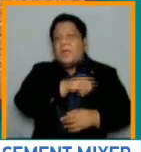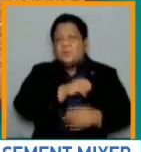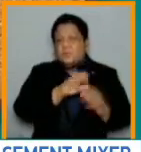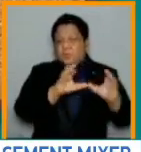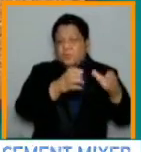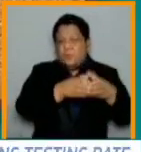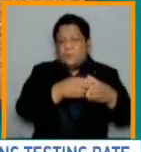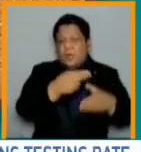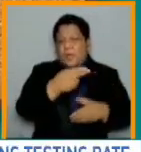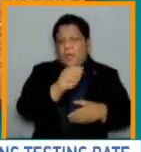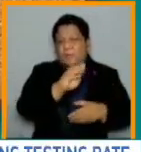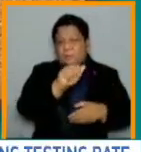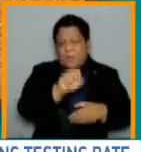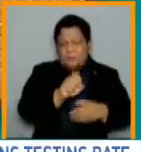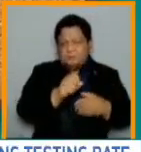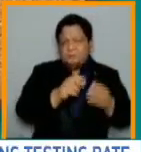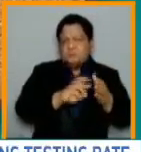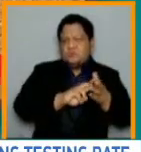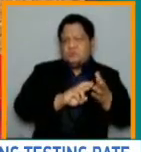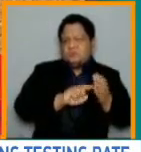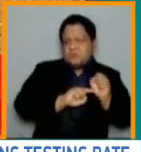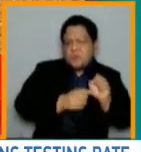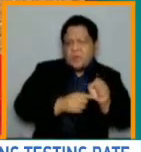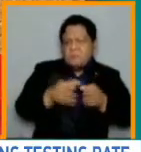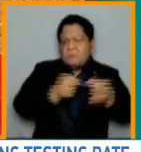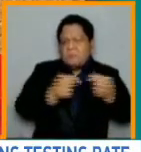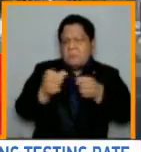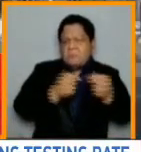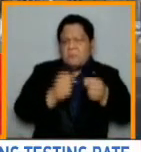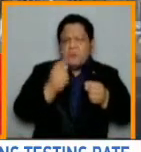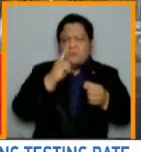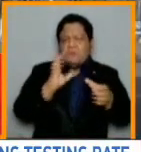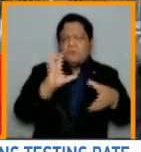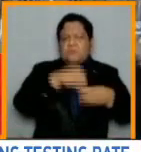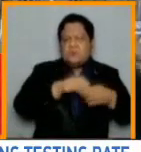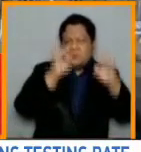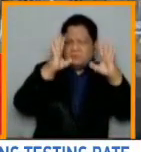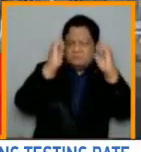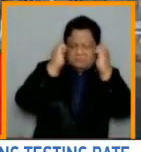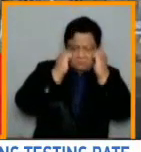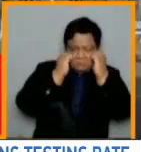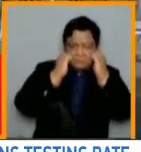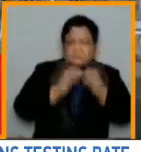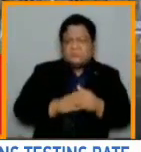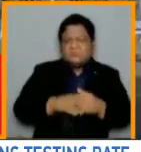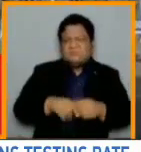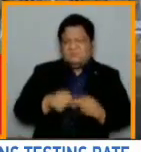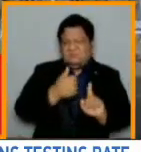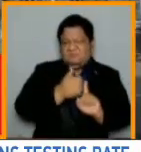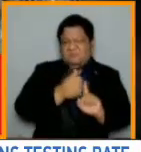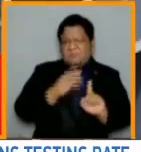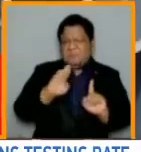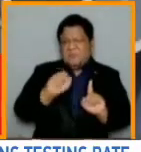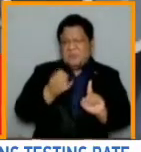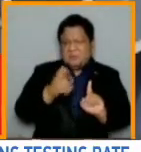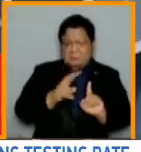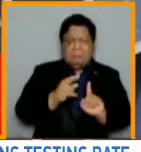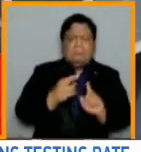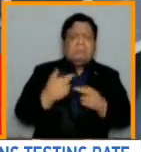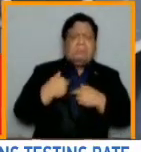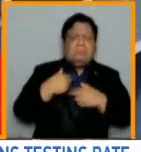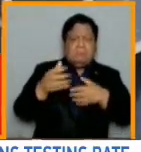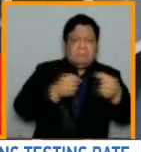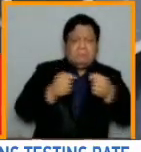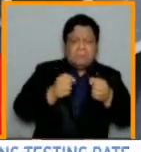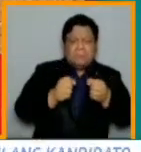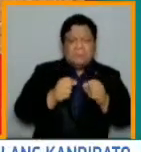ang recruitment ng isang alias Bashir sa ilang Pinoy. Naging source ng PNP ang isa sa mga nirecruit. Nalaman ng PNP na